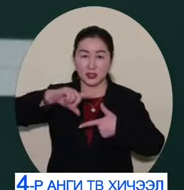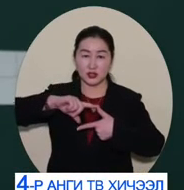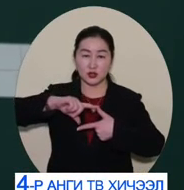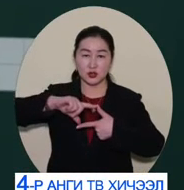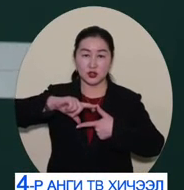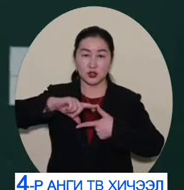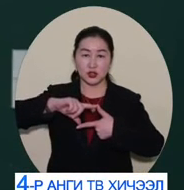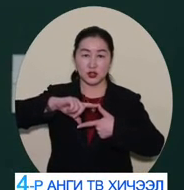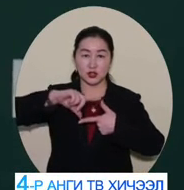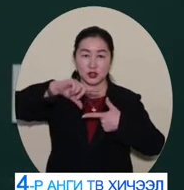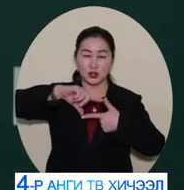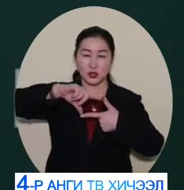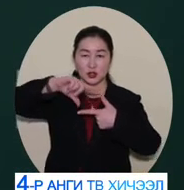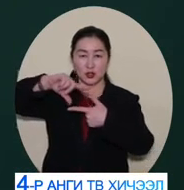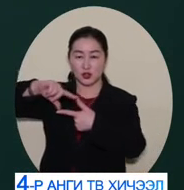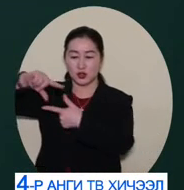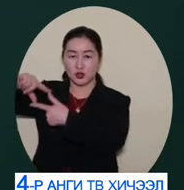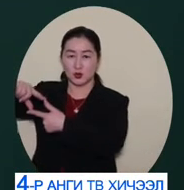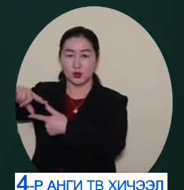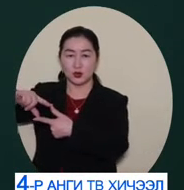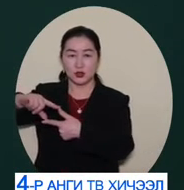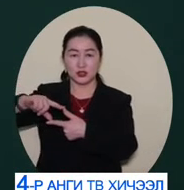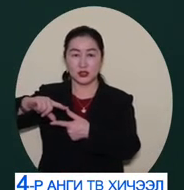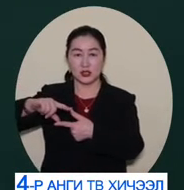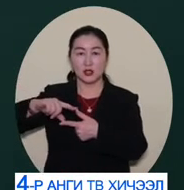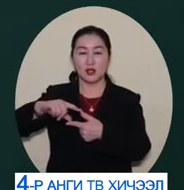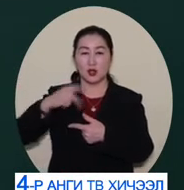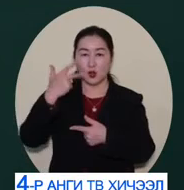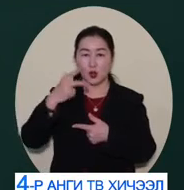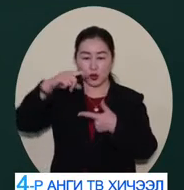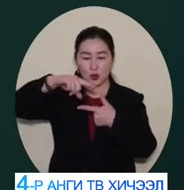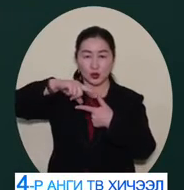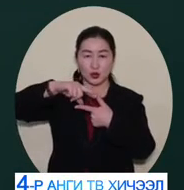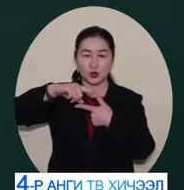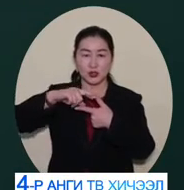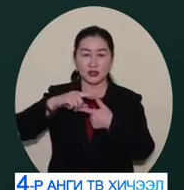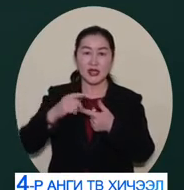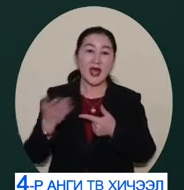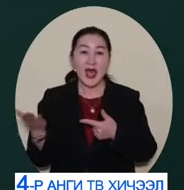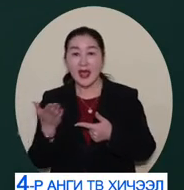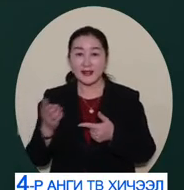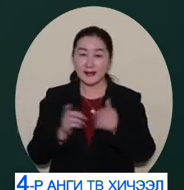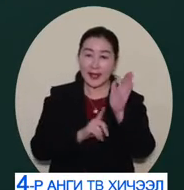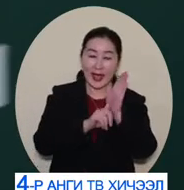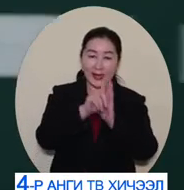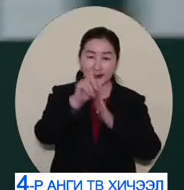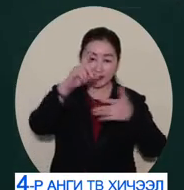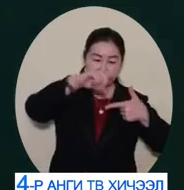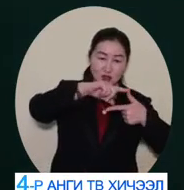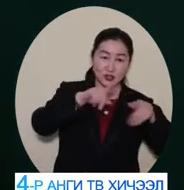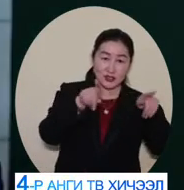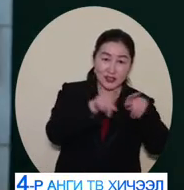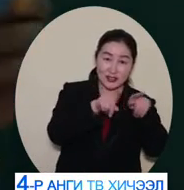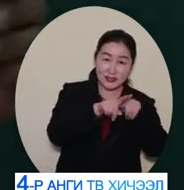хадгалсан дүрс байна гэж бодож байна та нар. За, үүнийг ойлгохын тулд багш нь яг энэ хэмжээндээр таарсан